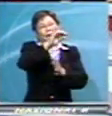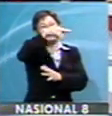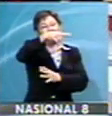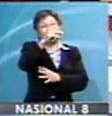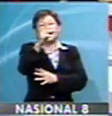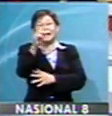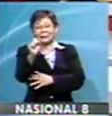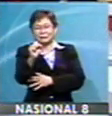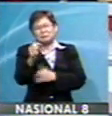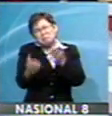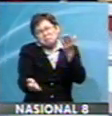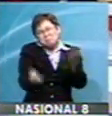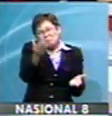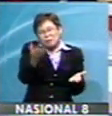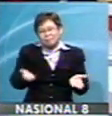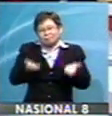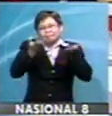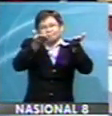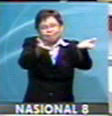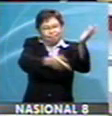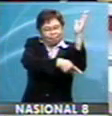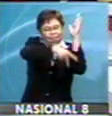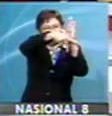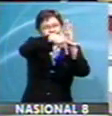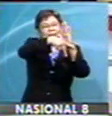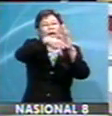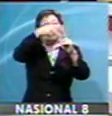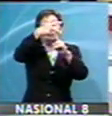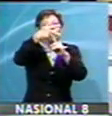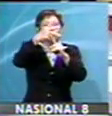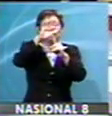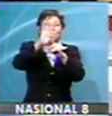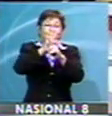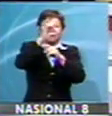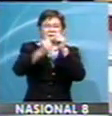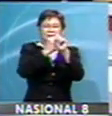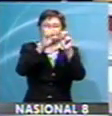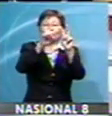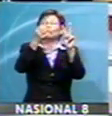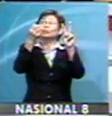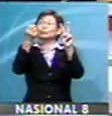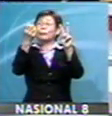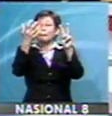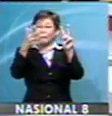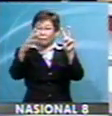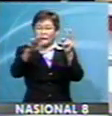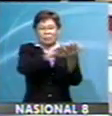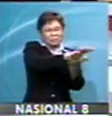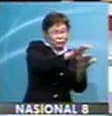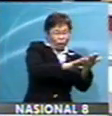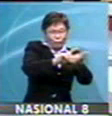sederhana PKS dijangka akan dibentangkan ke parlimen pada suku ketiga tahun depan langkah tersebut apabila draf